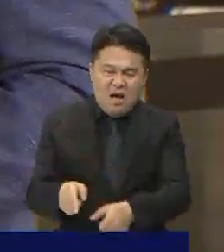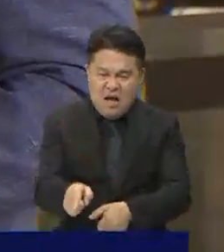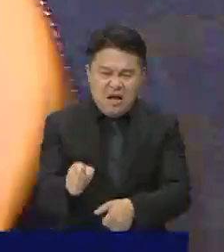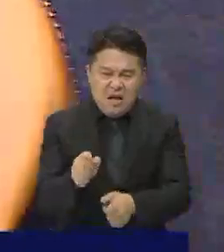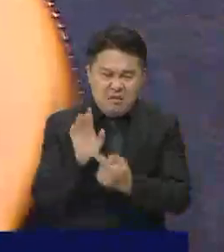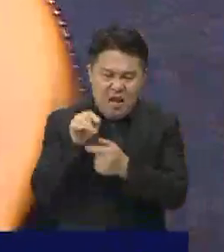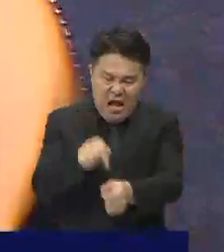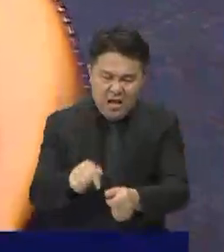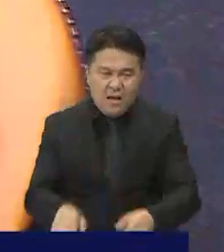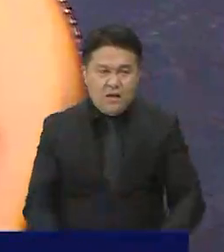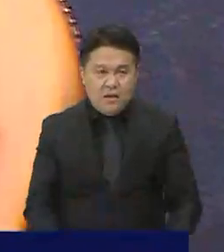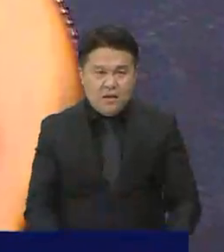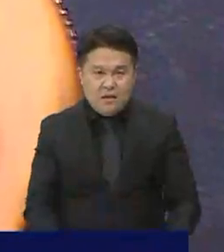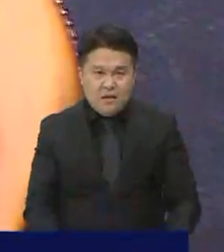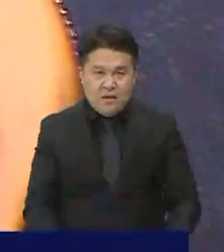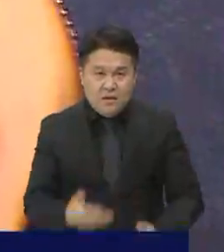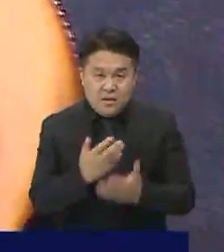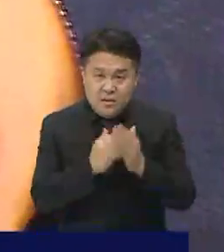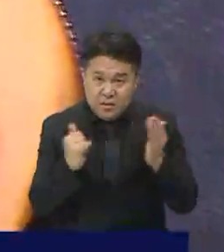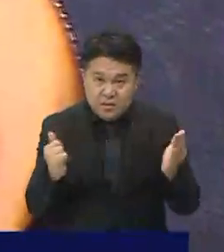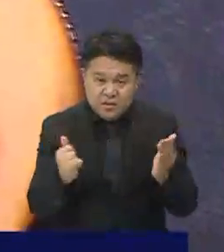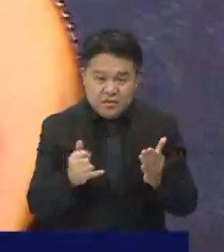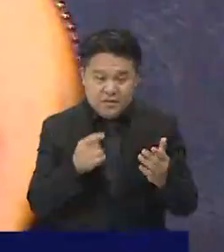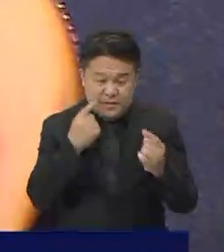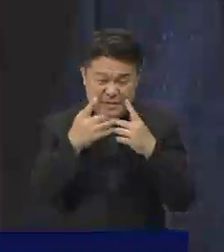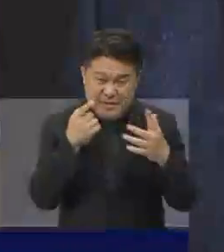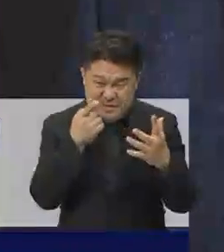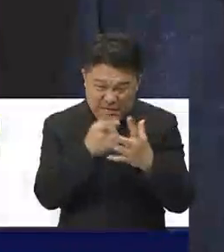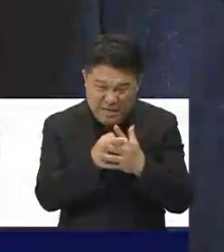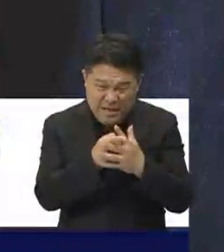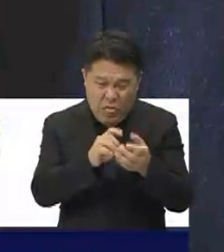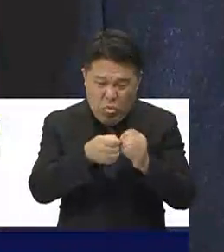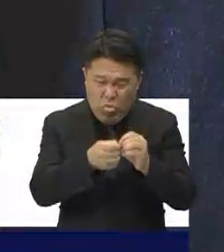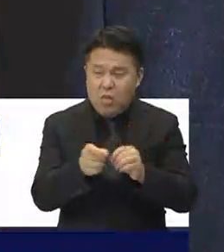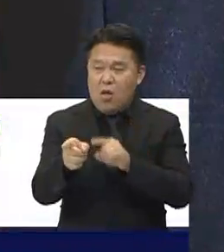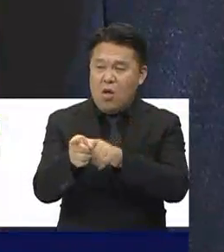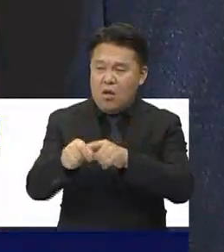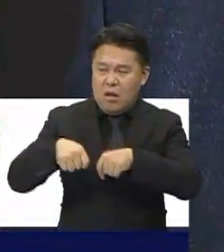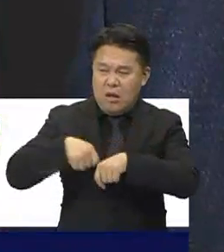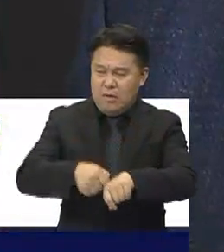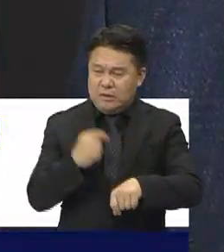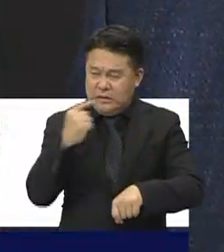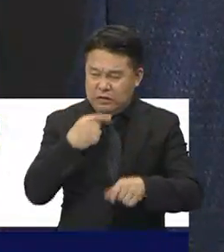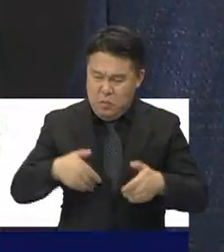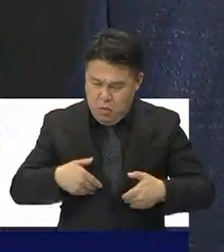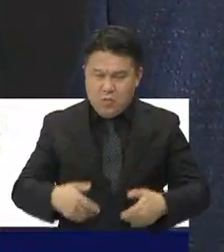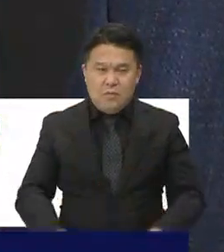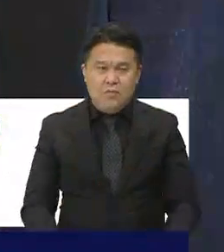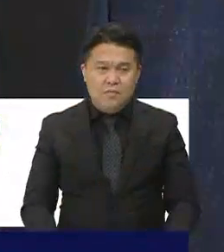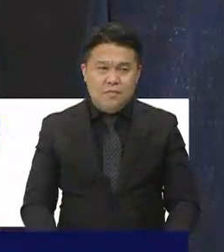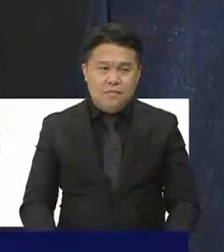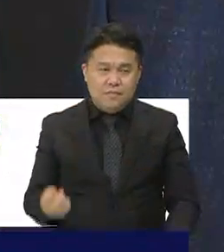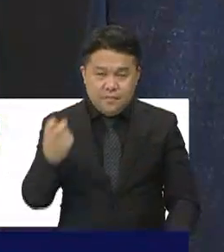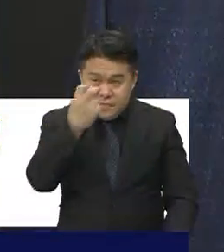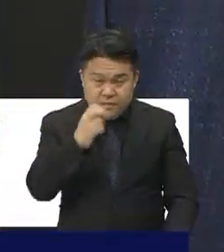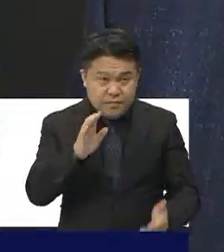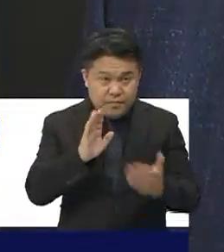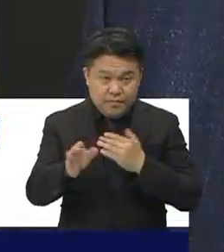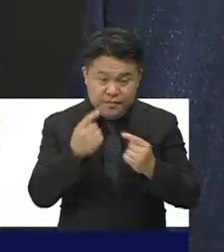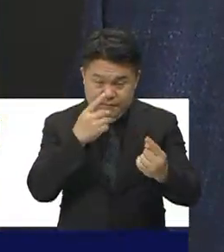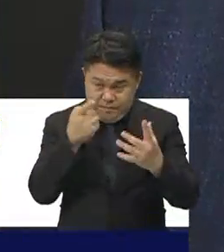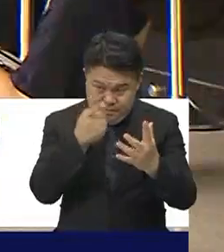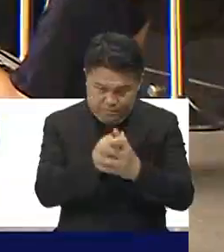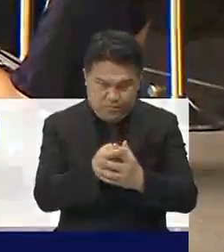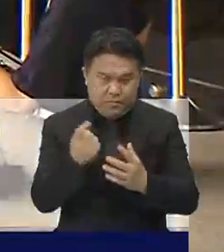겁니다. 유족은 진실을 왜곡하게 만든 이들에게 단호한 처벌이 반드시 필요하다며 수사를 통한